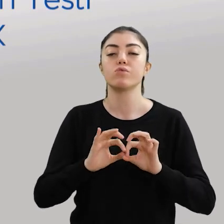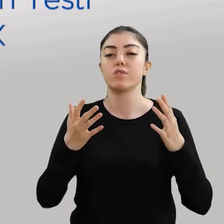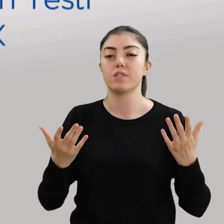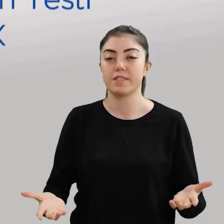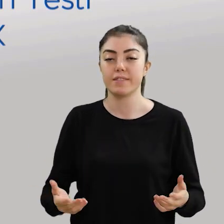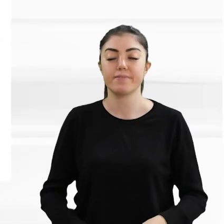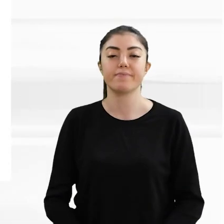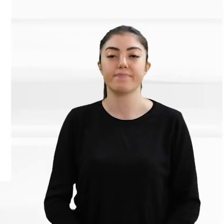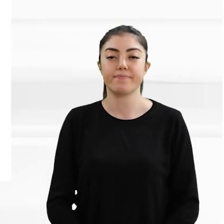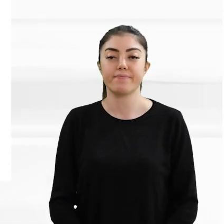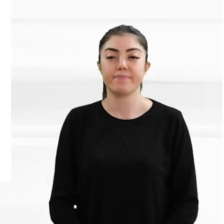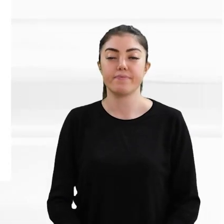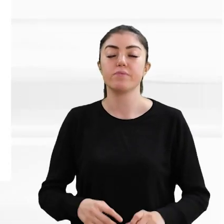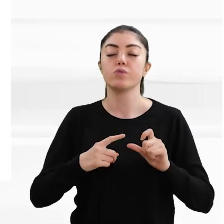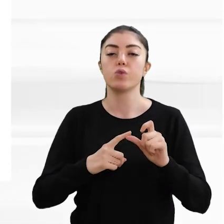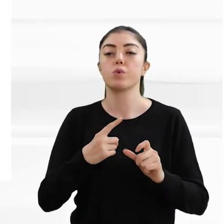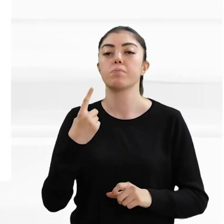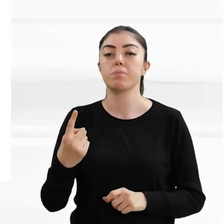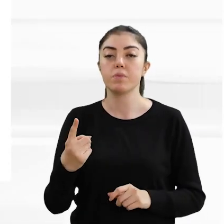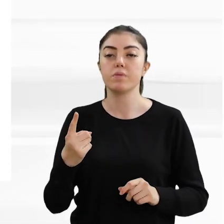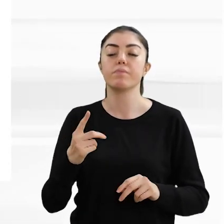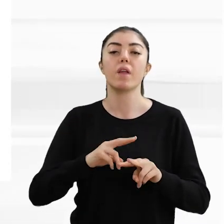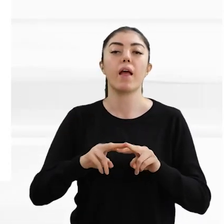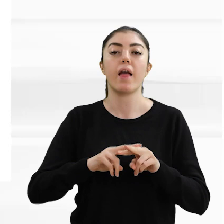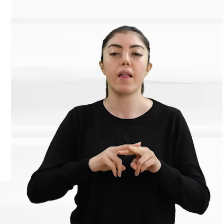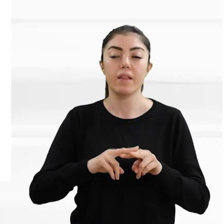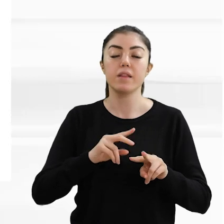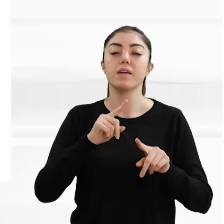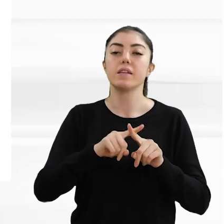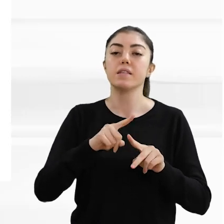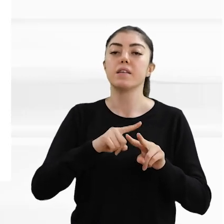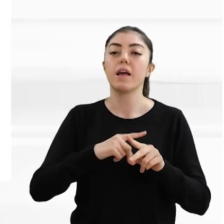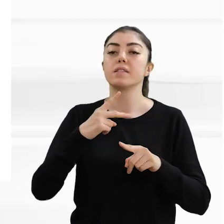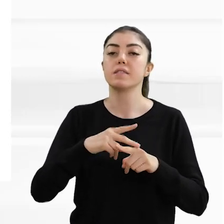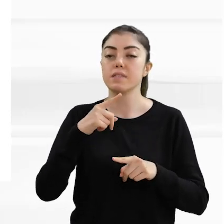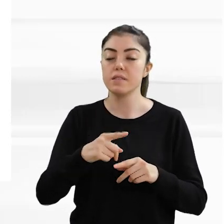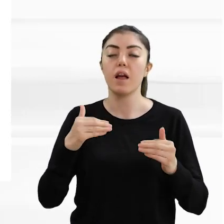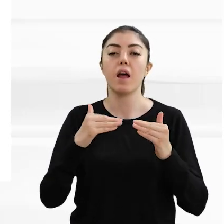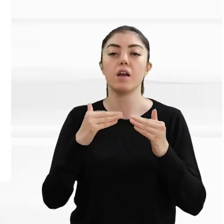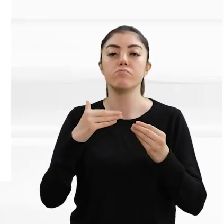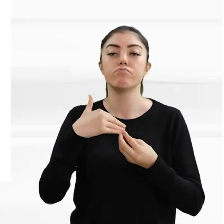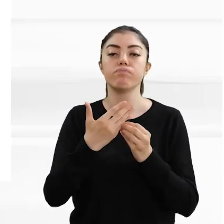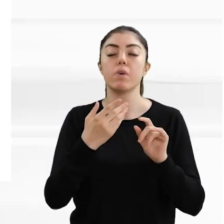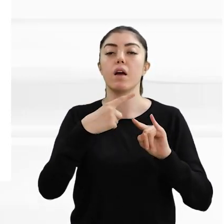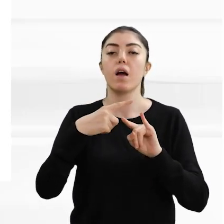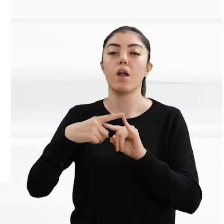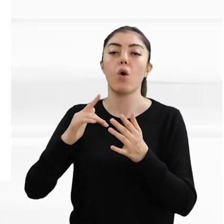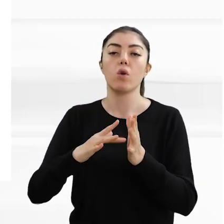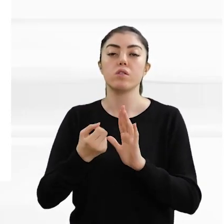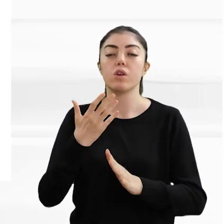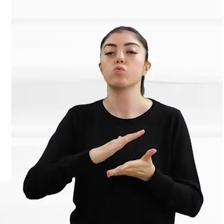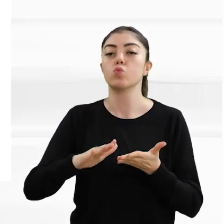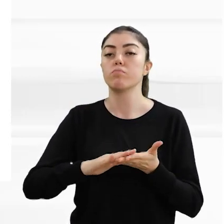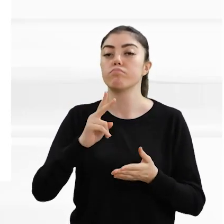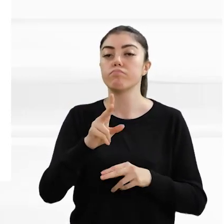çözeceğiz. Soru 1. Elektrik yüklü X, Y ve Z cisimleri eşit bölmeli karelerden oluşan bir